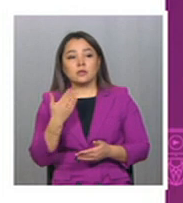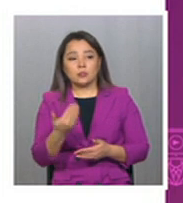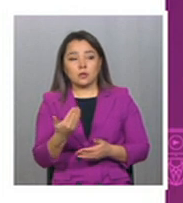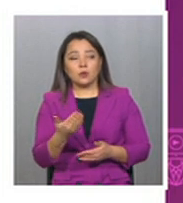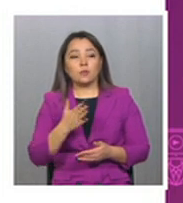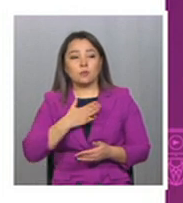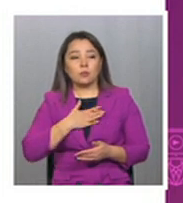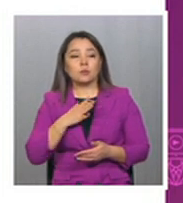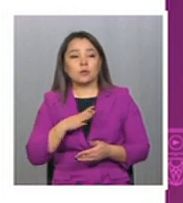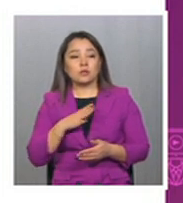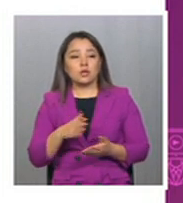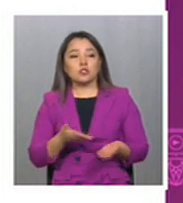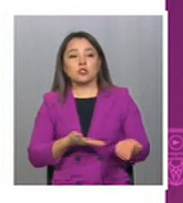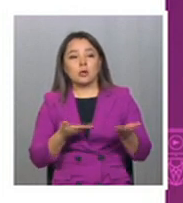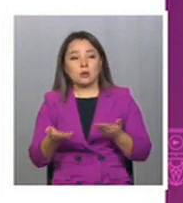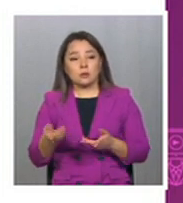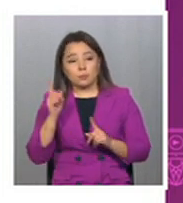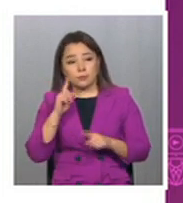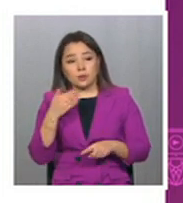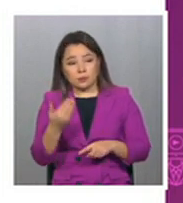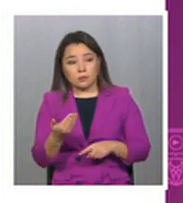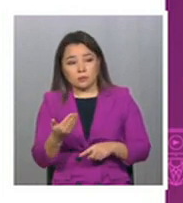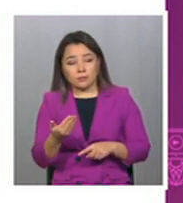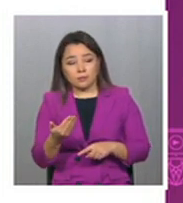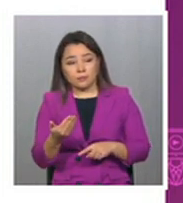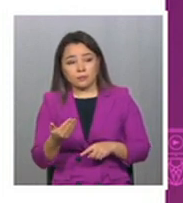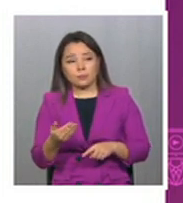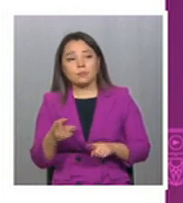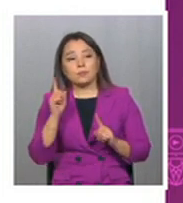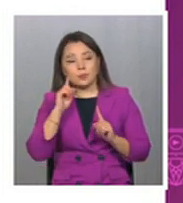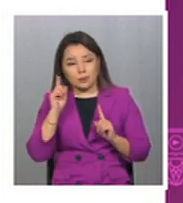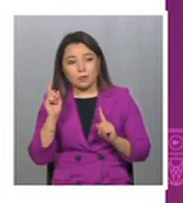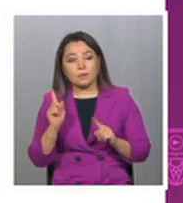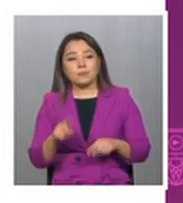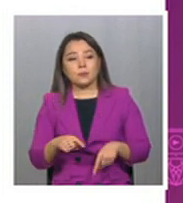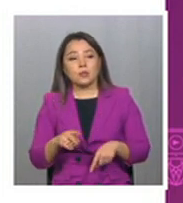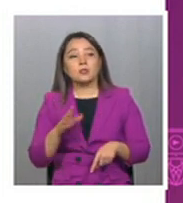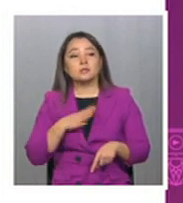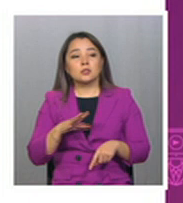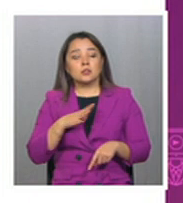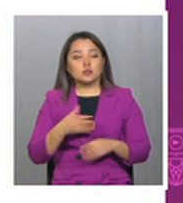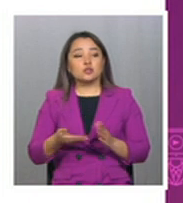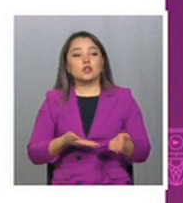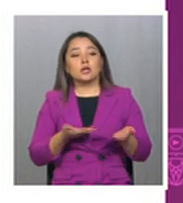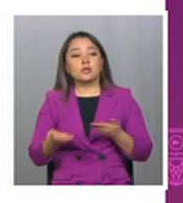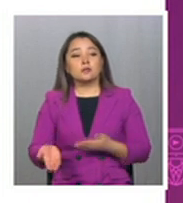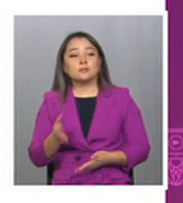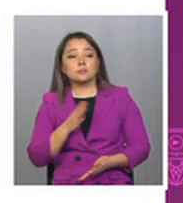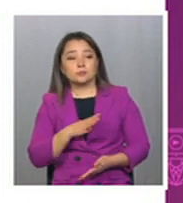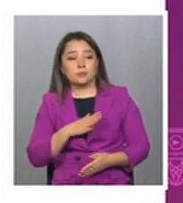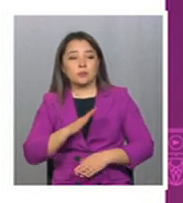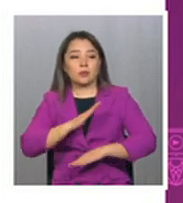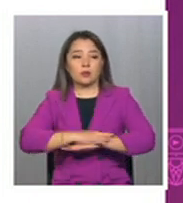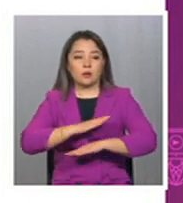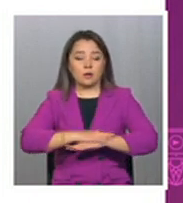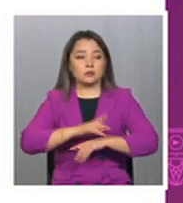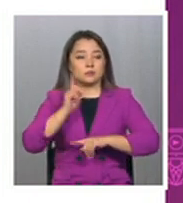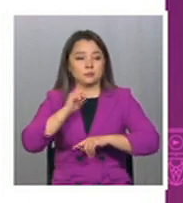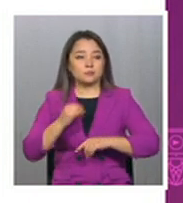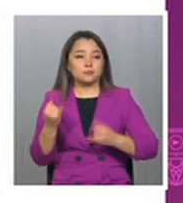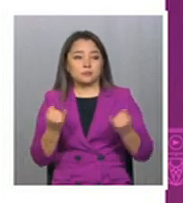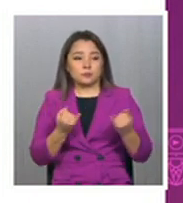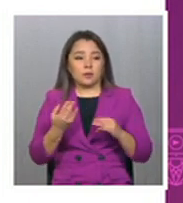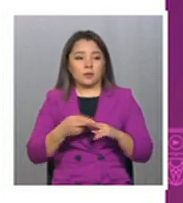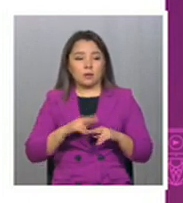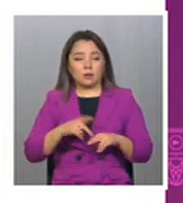біз мұнда нешін шақырып отырмыз? Білесің бе? Білемін. Нешін шақырып отырмыз? Тәртіпсіздігім үшін шақырып